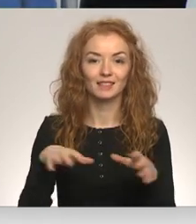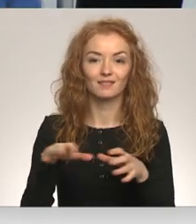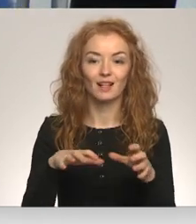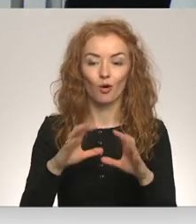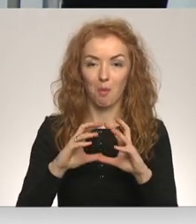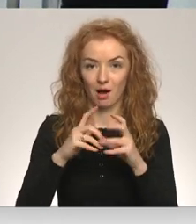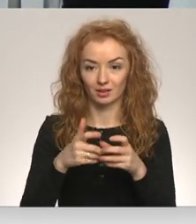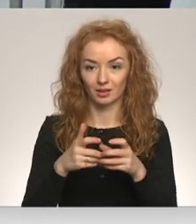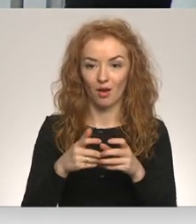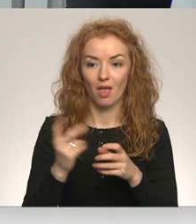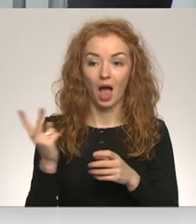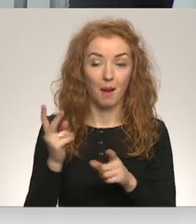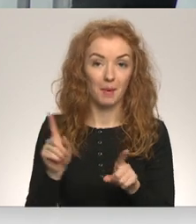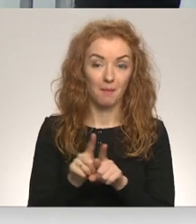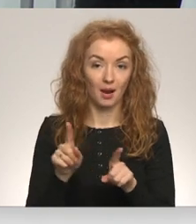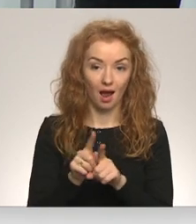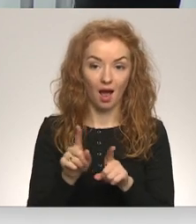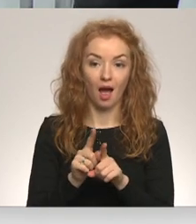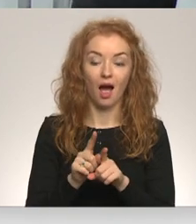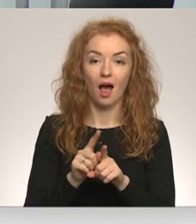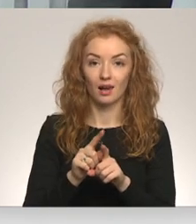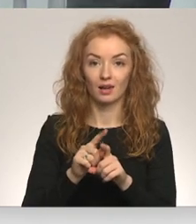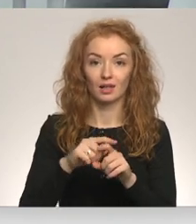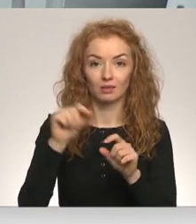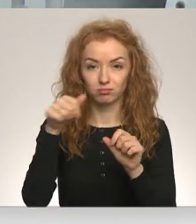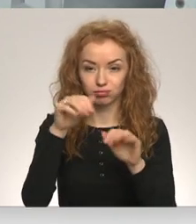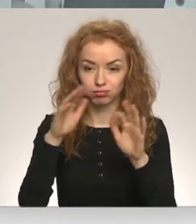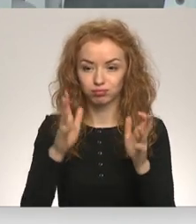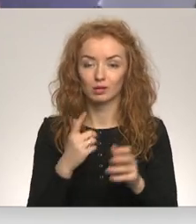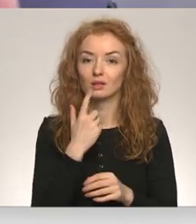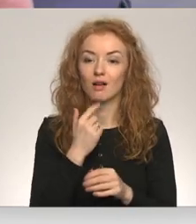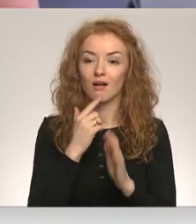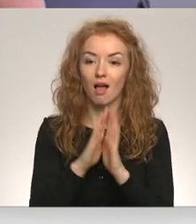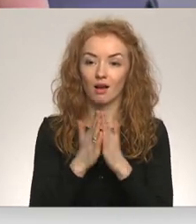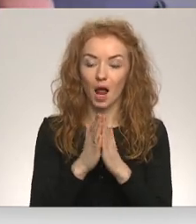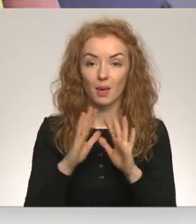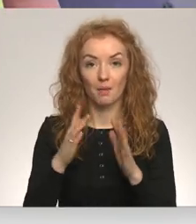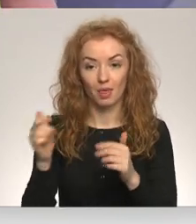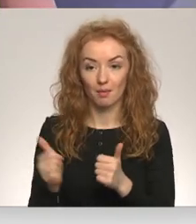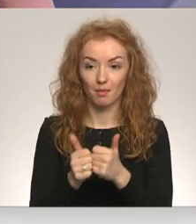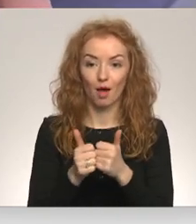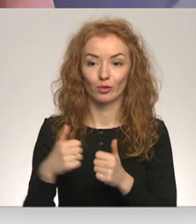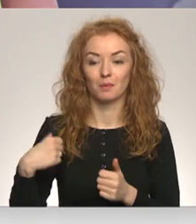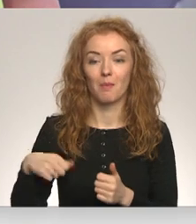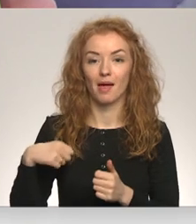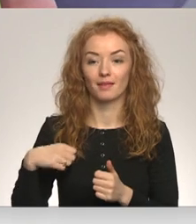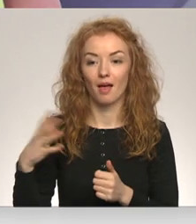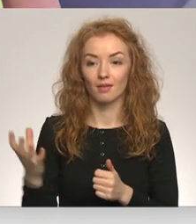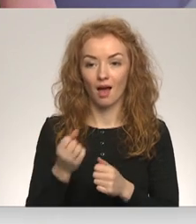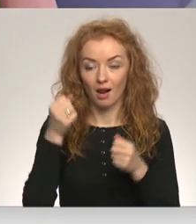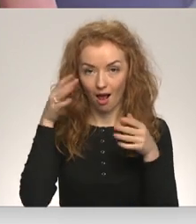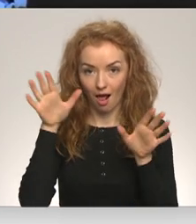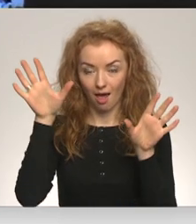daudzveidību. Brāļu Andreja un Nikolai skulptūras pamatā bušot sarkanā grāmata, bet tā līdzās meitene ar alni.